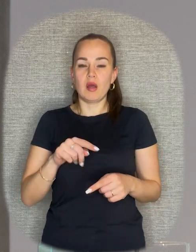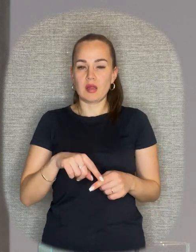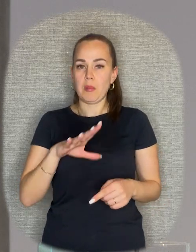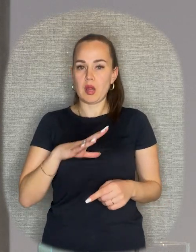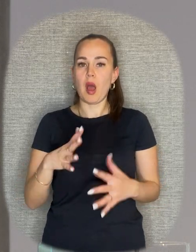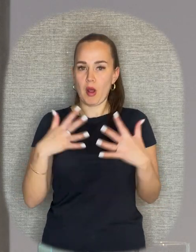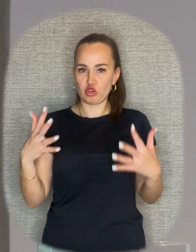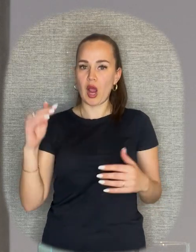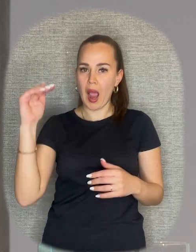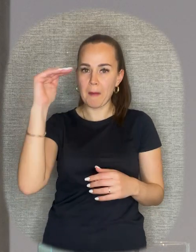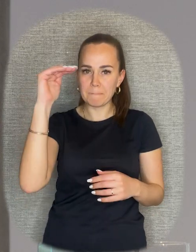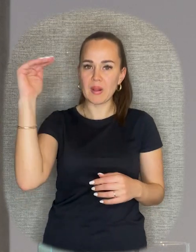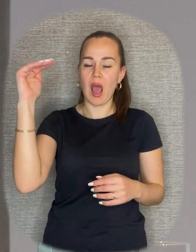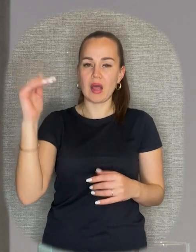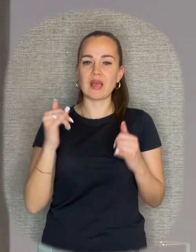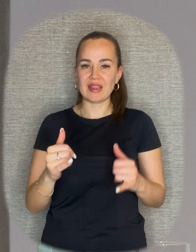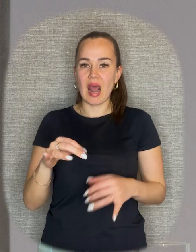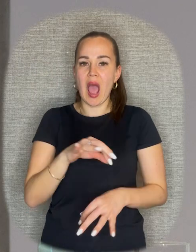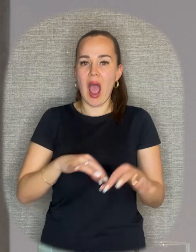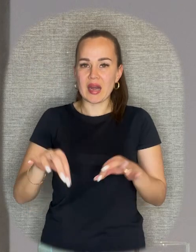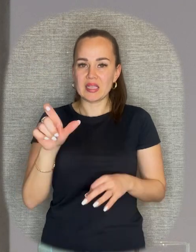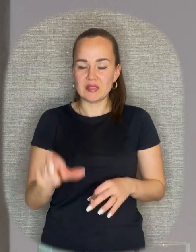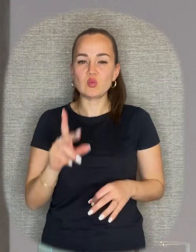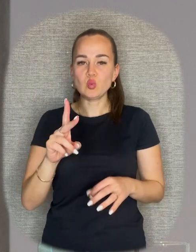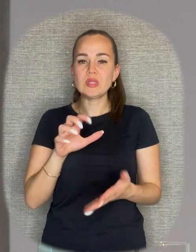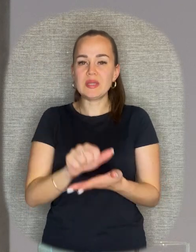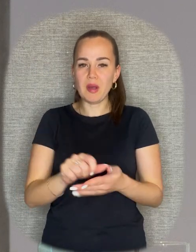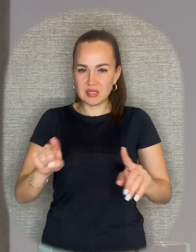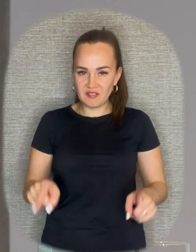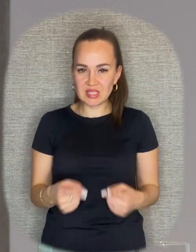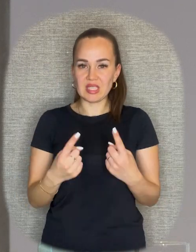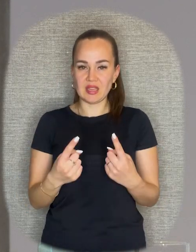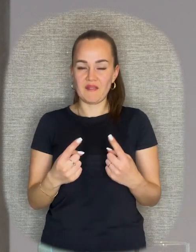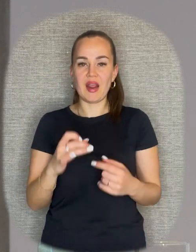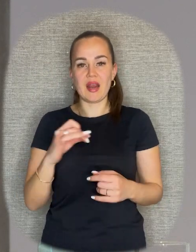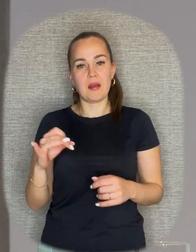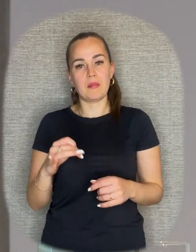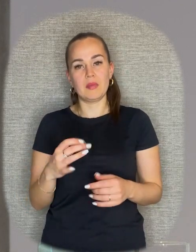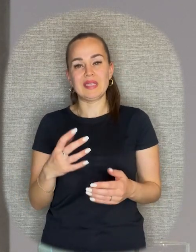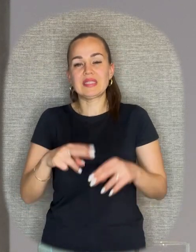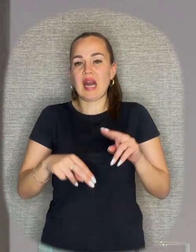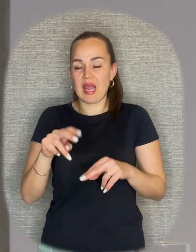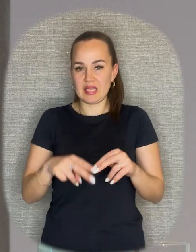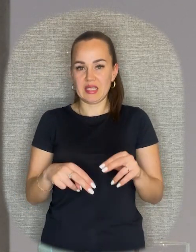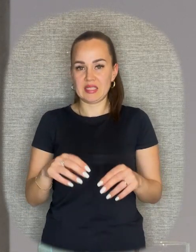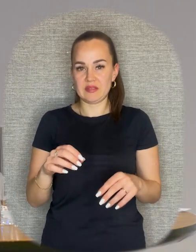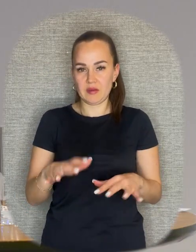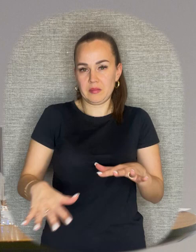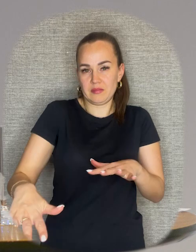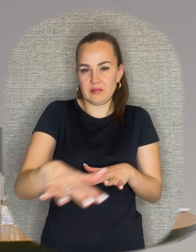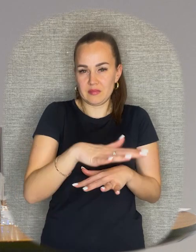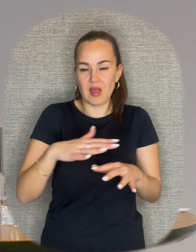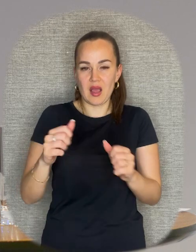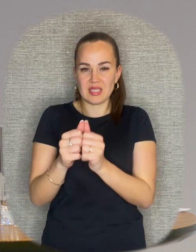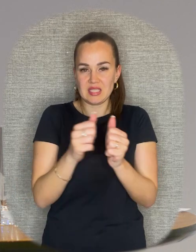стороны это ставило определенную планку для тех Архитекторов кото восстановлением или строительством той